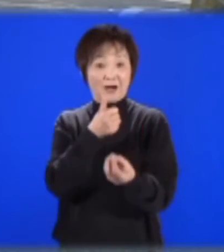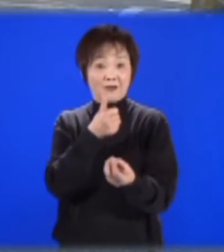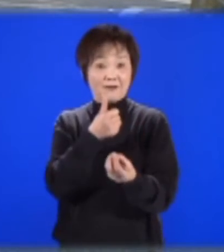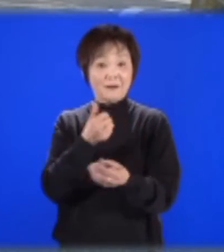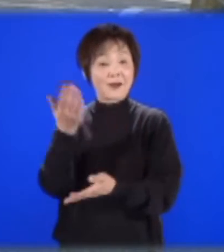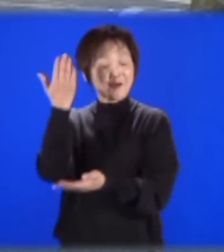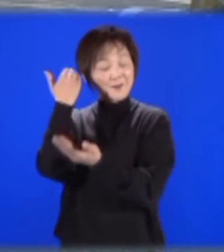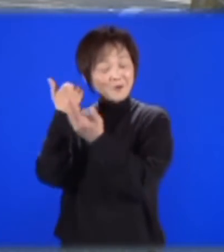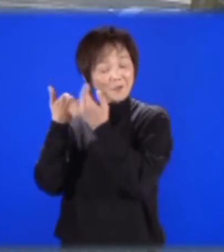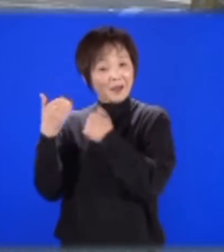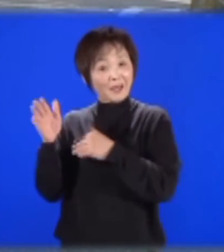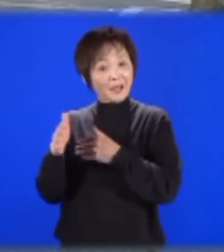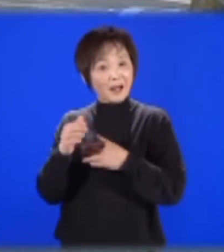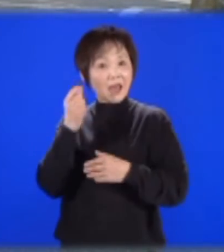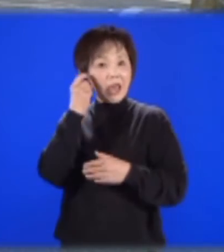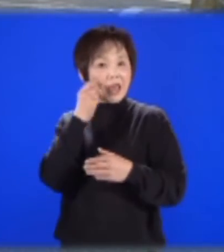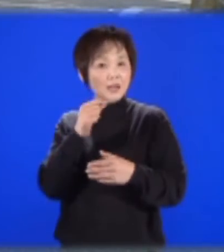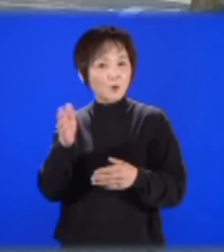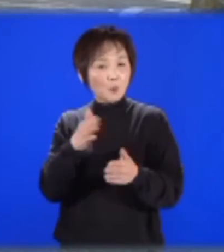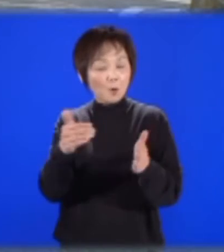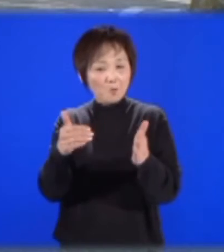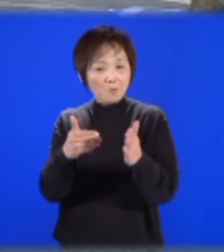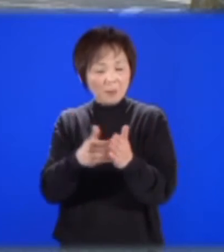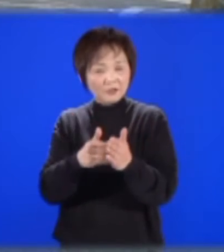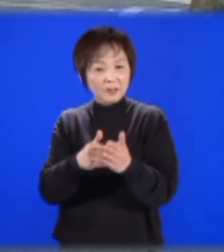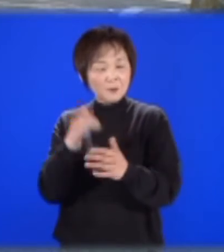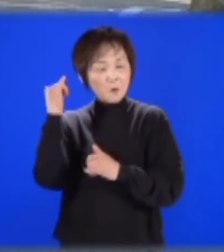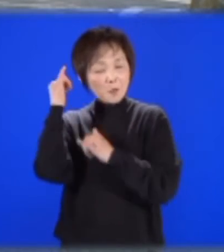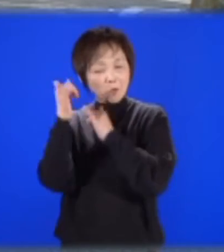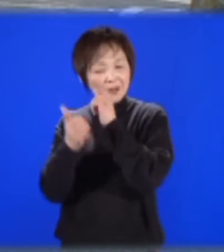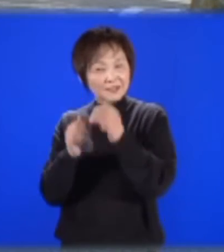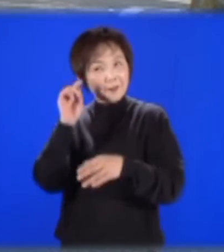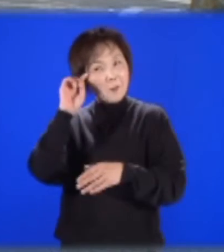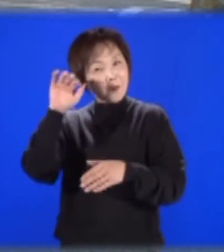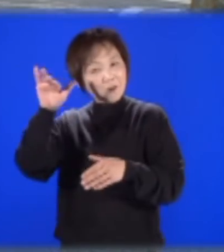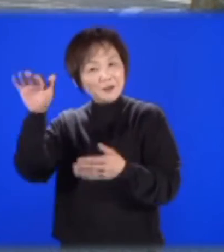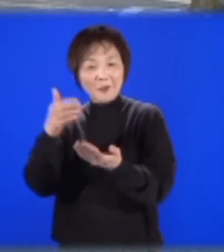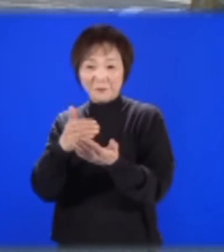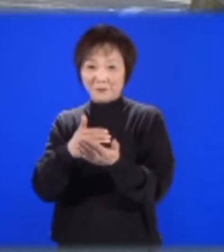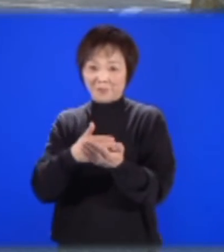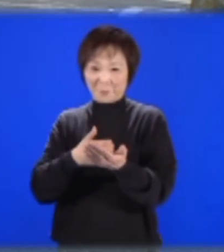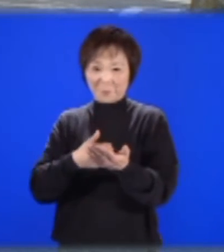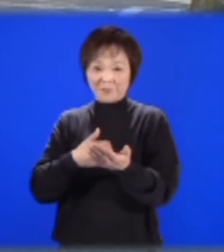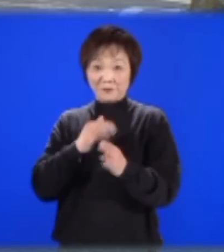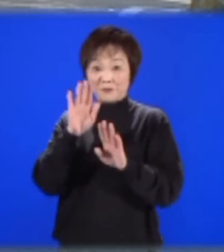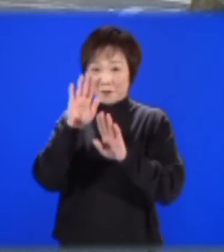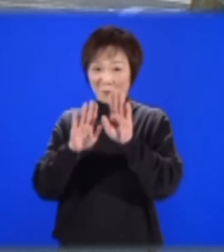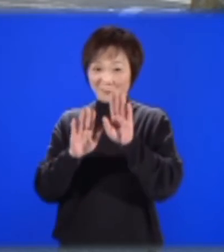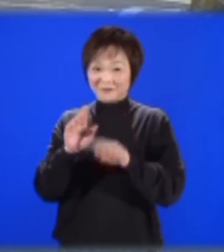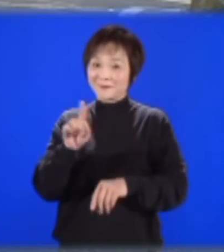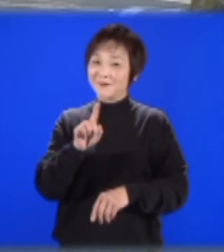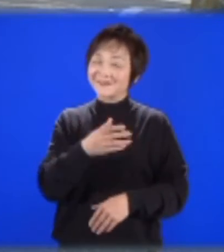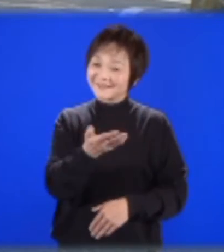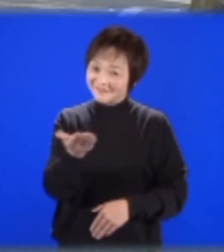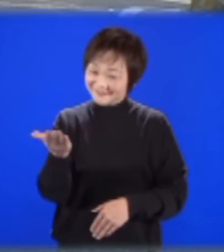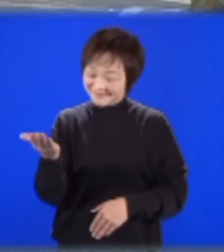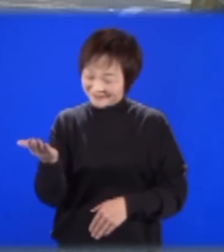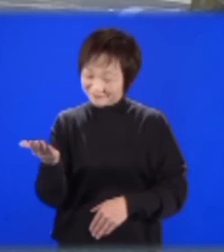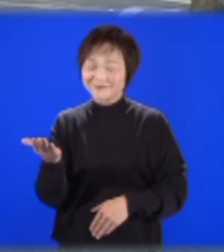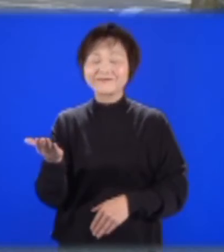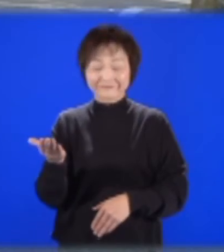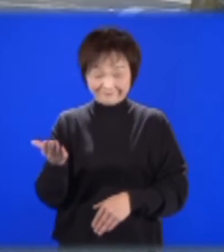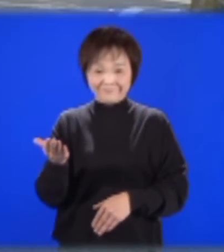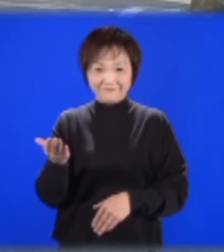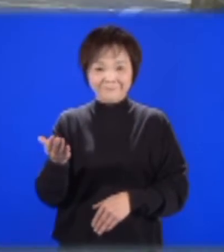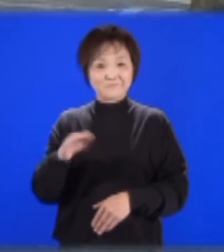江戸時代までの歴史の面影の残る東海道、いかがだったでしょうか。皆さんもじっくり、東